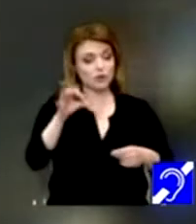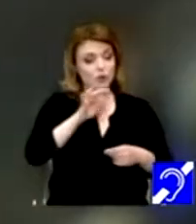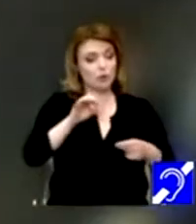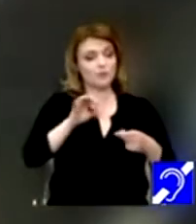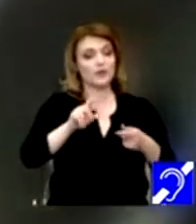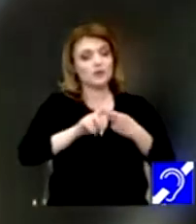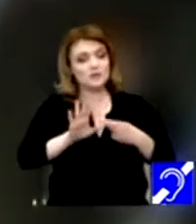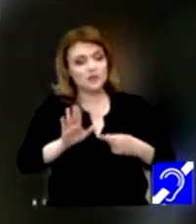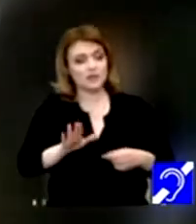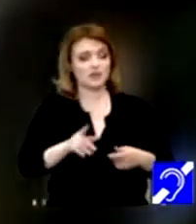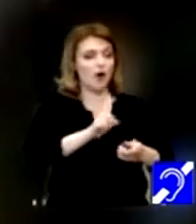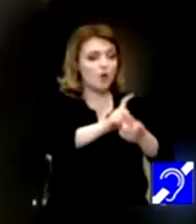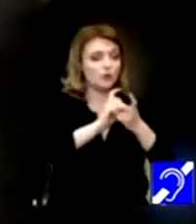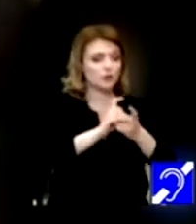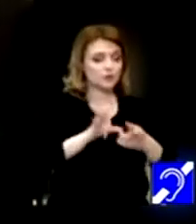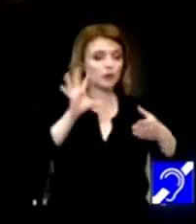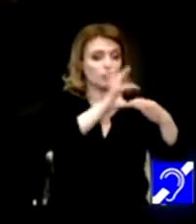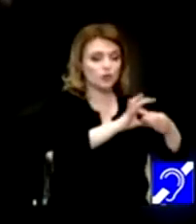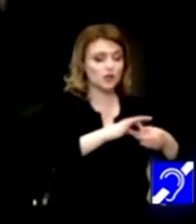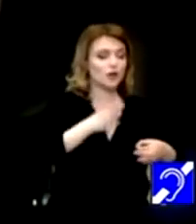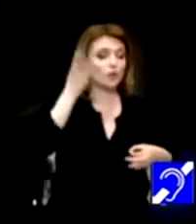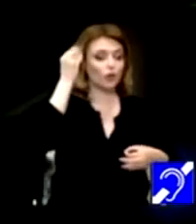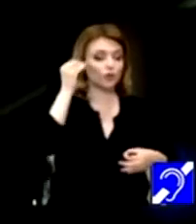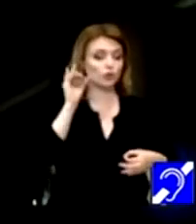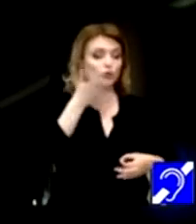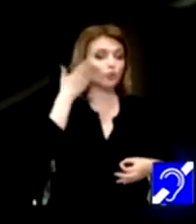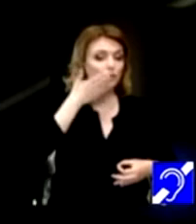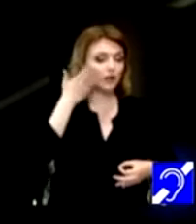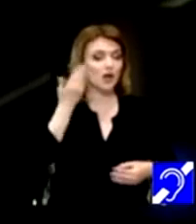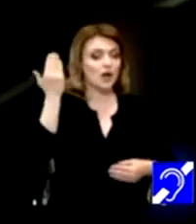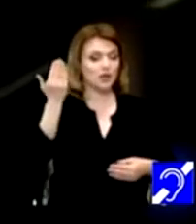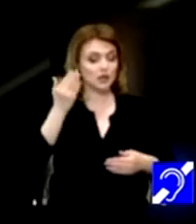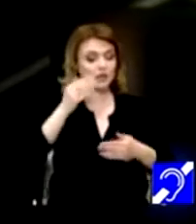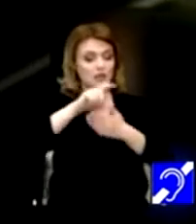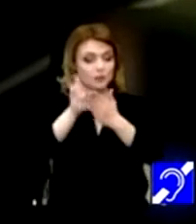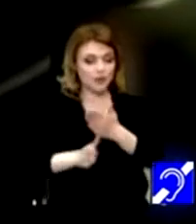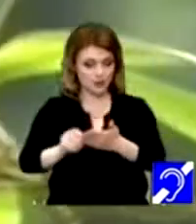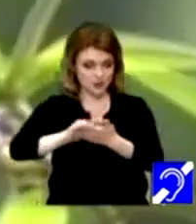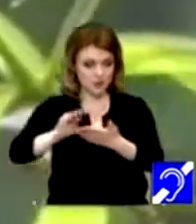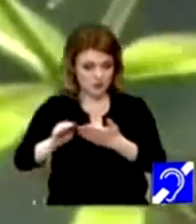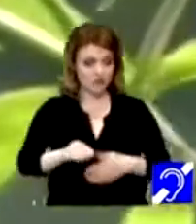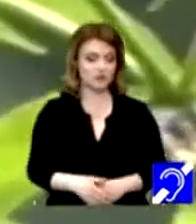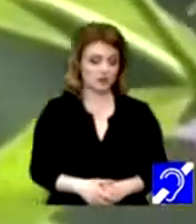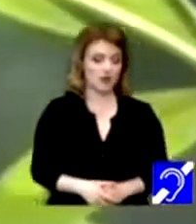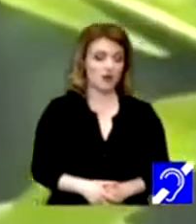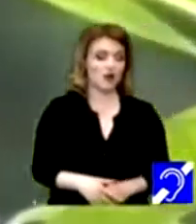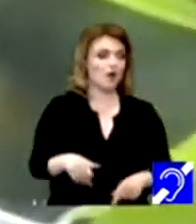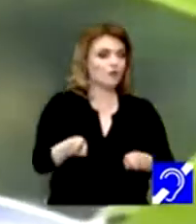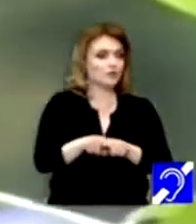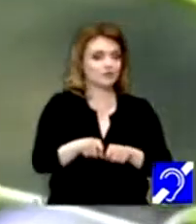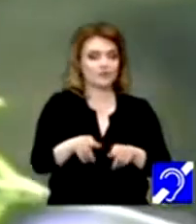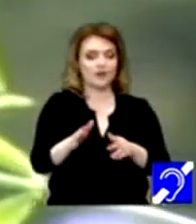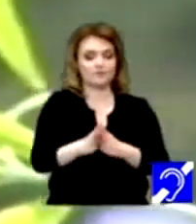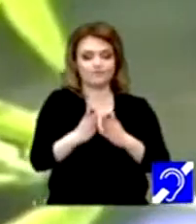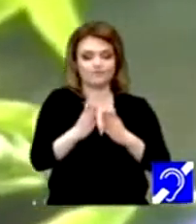și independență, au luptat pentru unirea Basarabiei cu România, iar piesele Suveranitate, Sfântă Nicasa și Eminescu au fost cartea lor